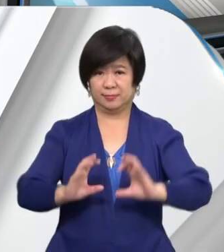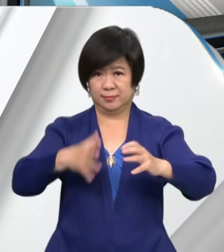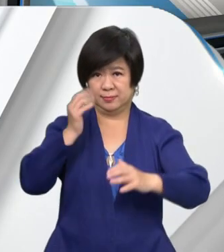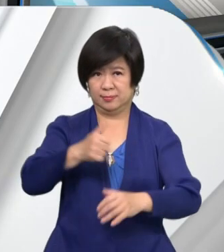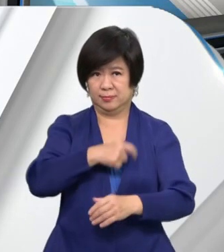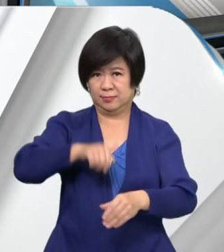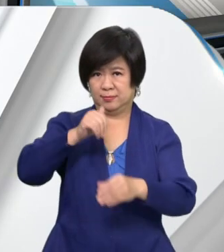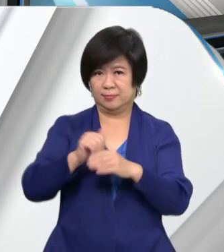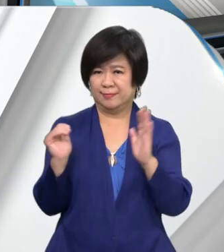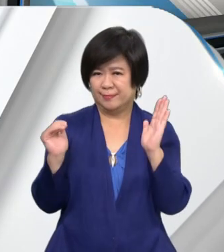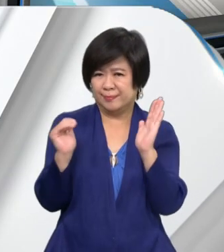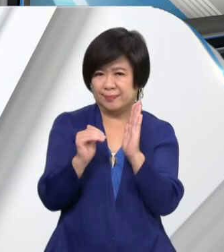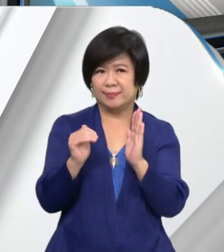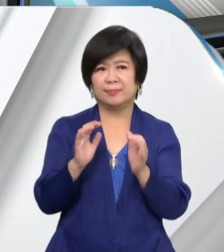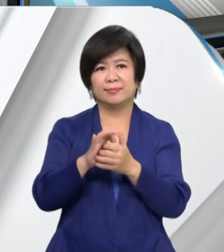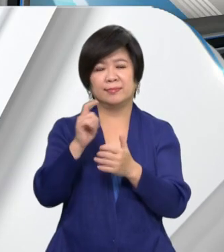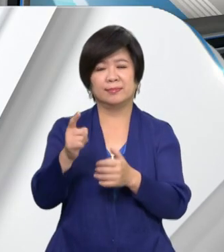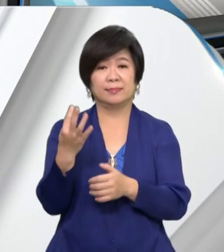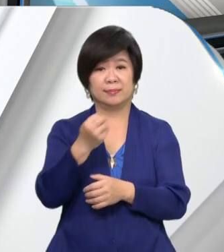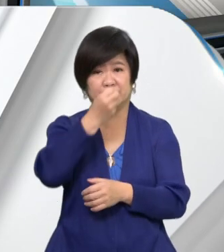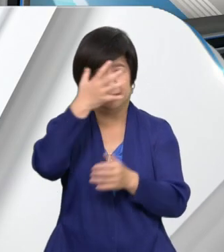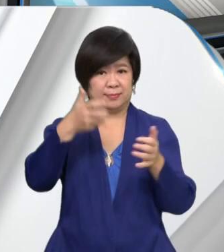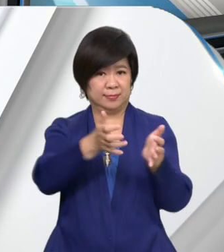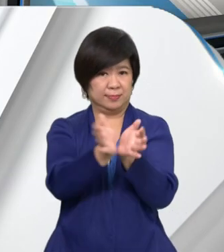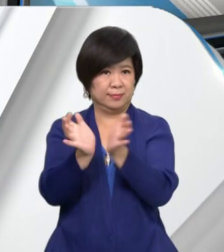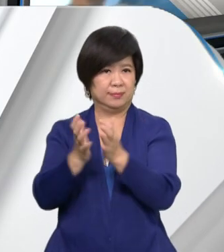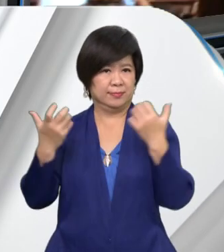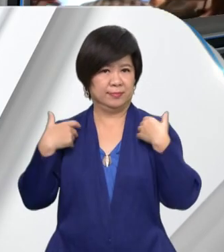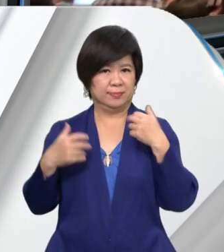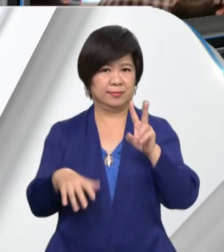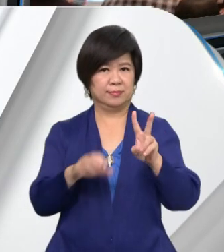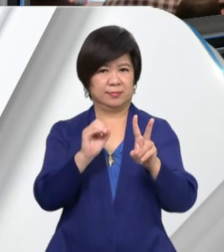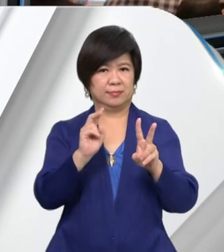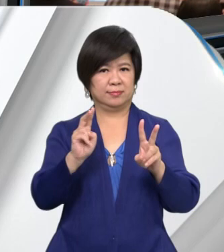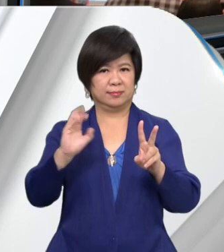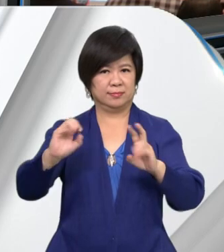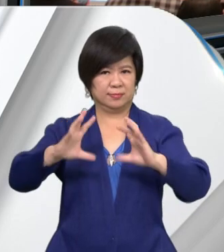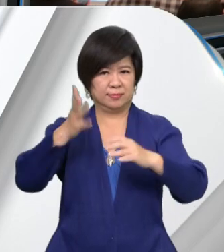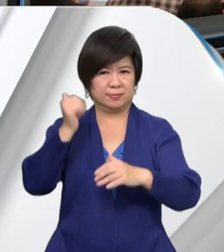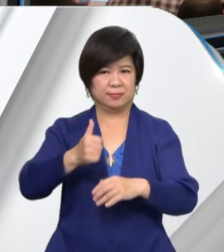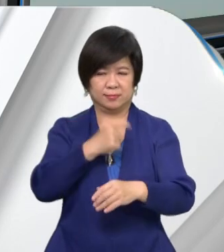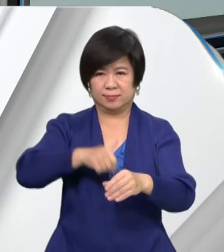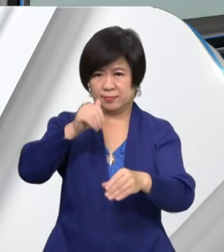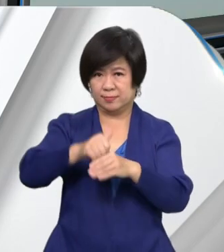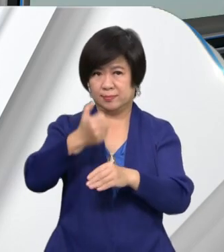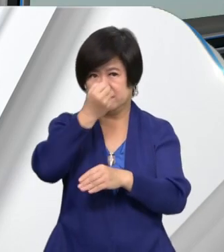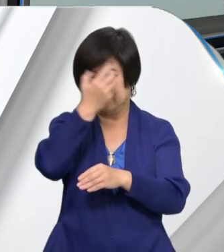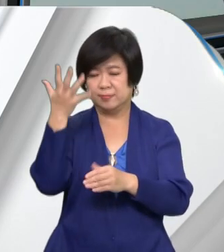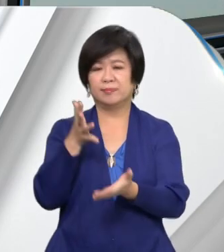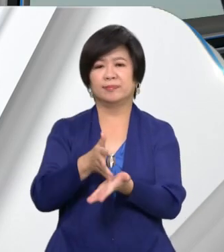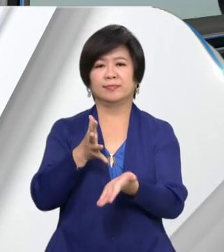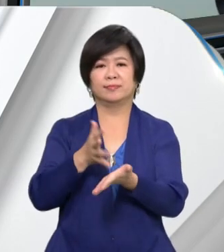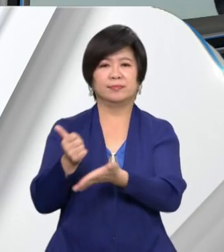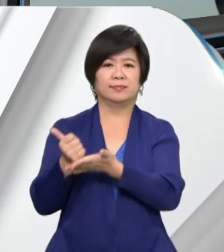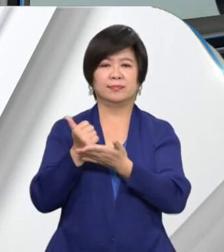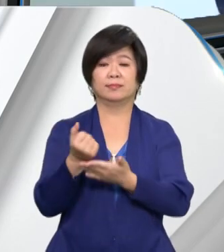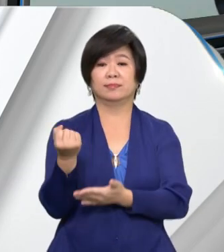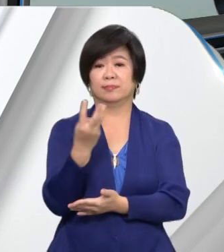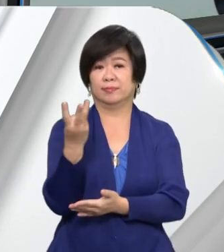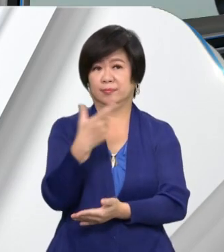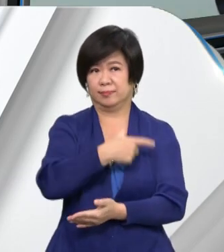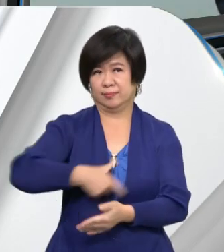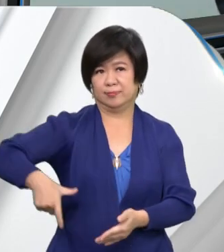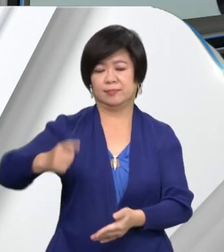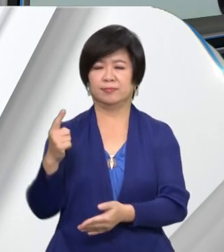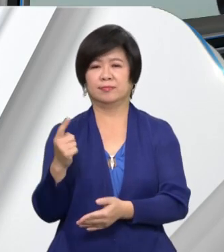总统大选早上有记者抢眼团体主办的演讲，总统大选抢眼论坛，总共抢了三个